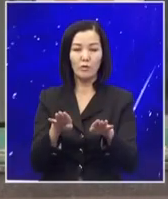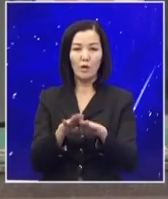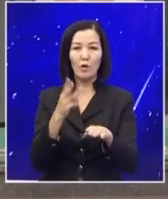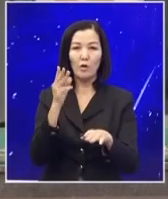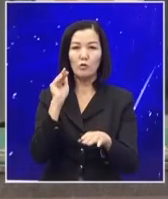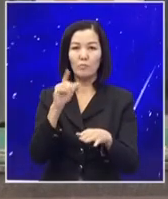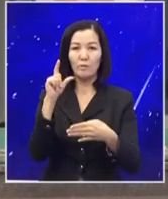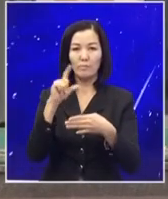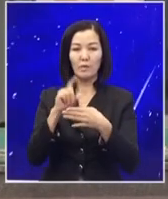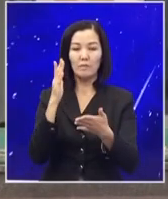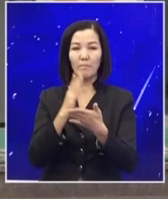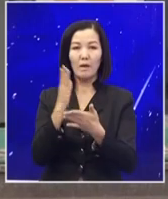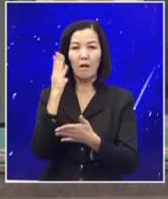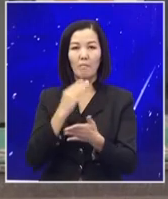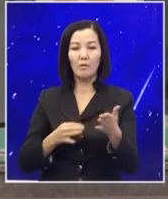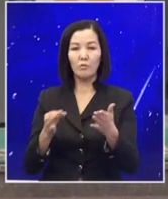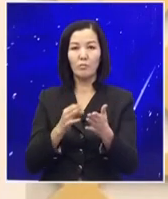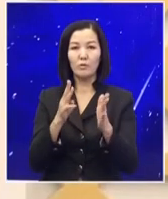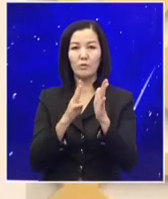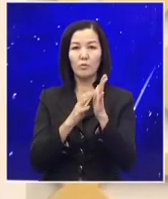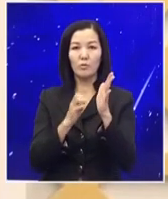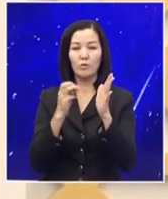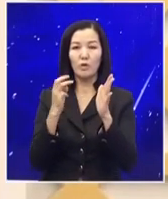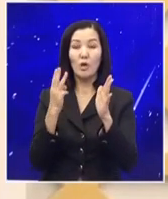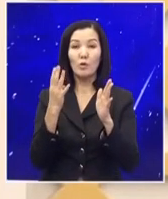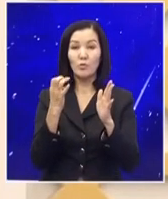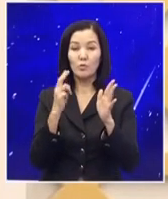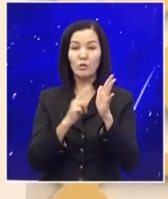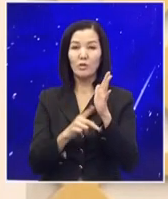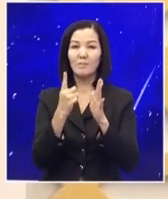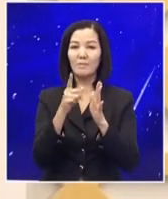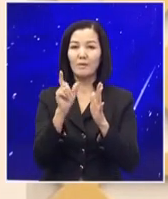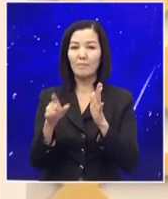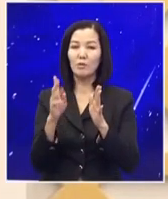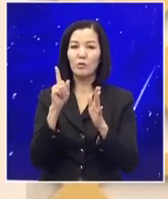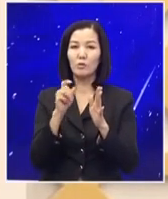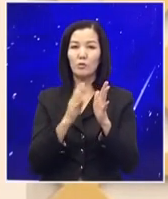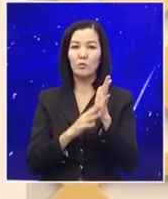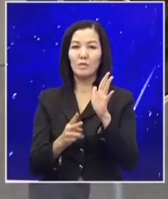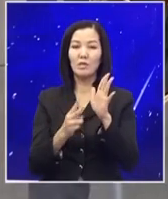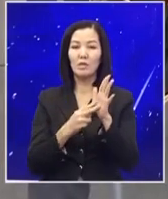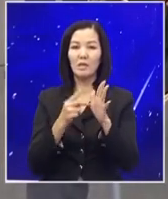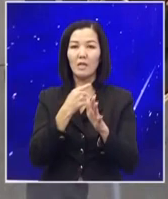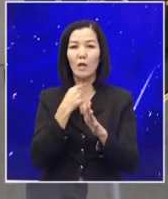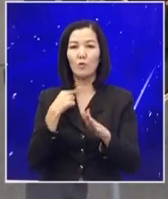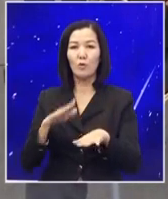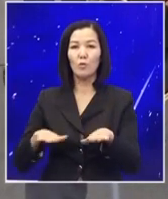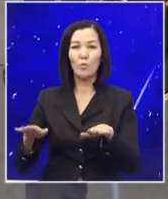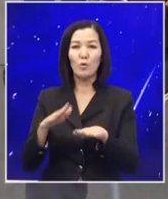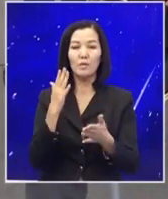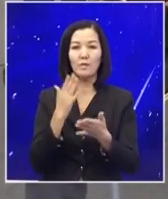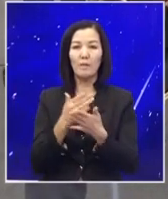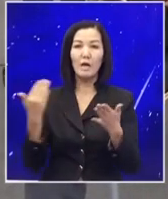3000-ға жуық. Алматы облысы бойынша 471 мешіт бар. Оның 197-сі Талдықорған өңірінде орналасқан.